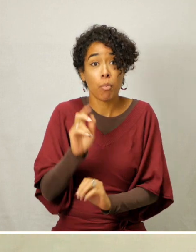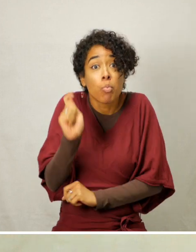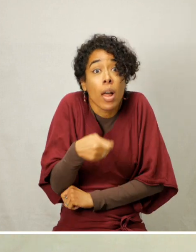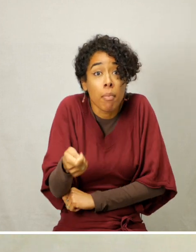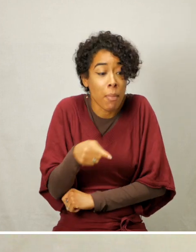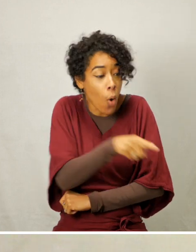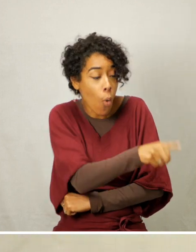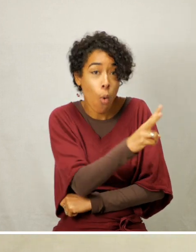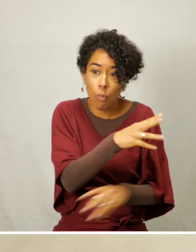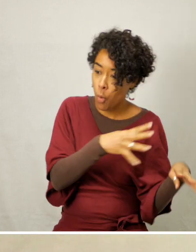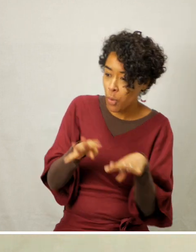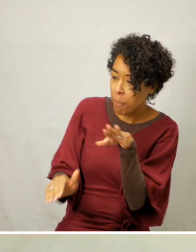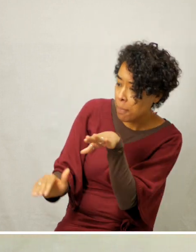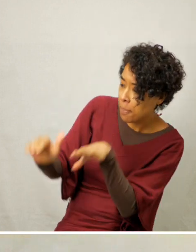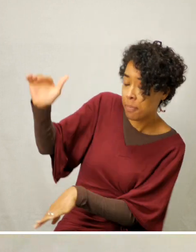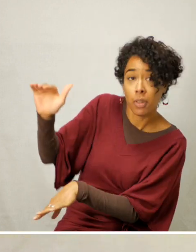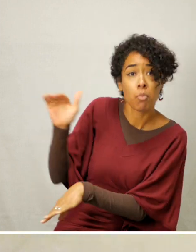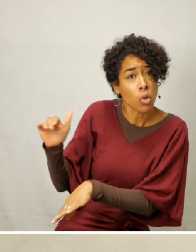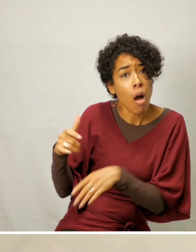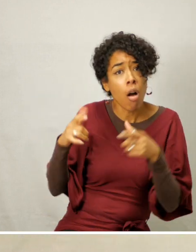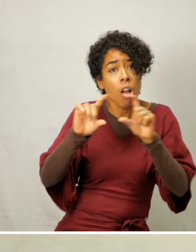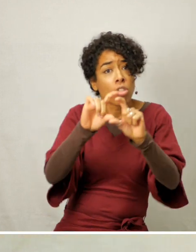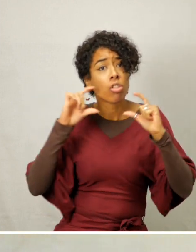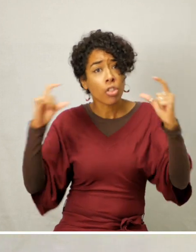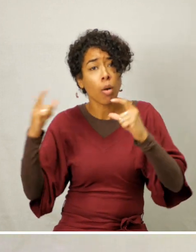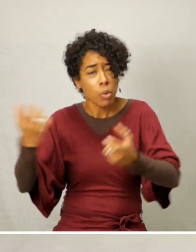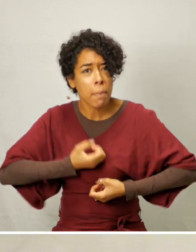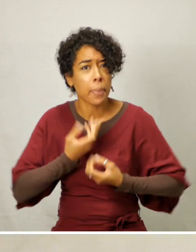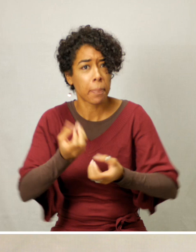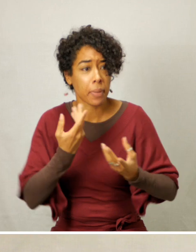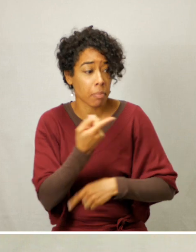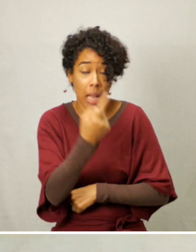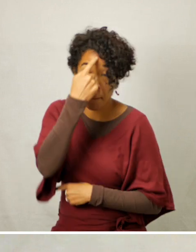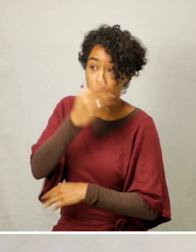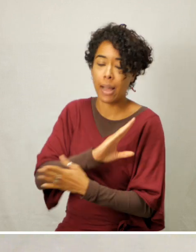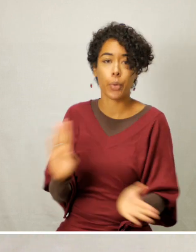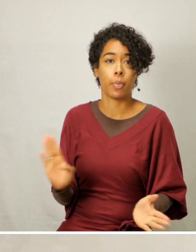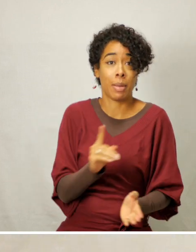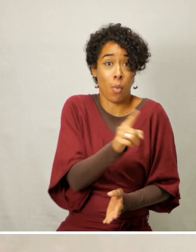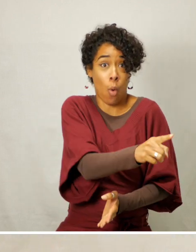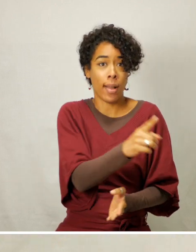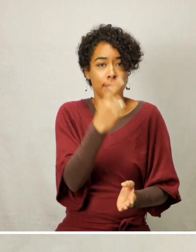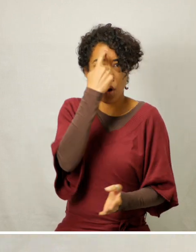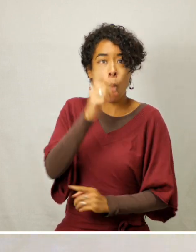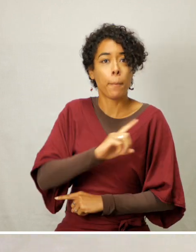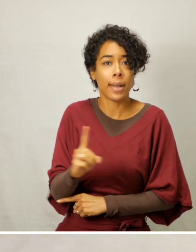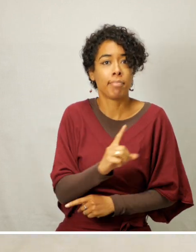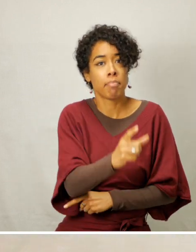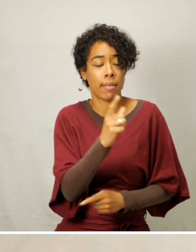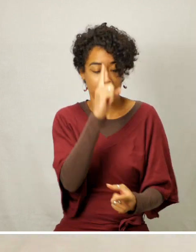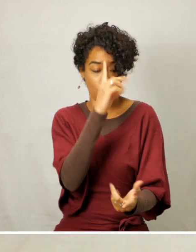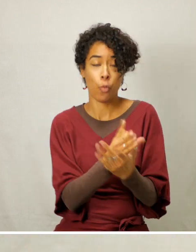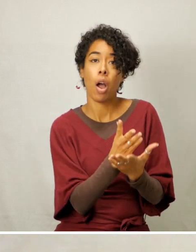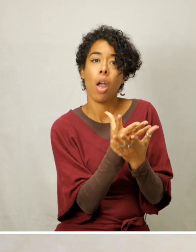et déjà, tout petit, il parlait dans le temple. Mais ça, ils l'ont oublié. L'incrédulité est venue étouffer leur foi. L'incrédulité,